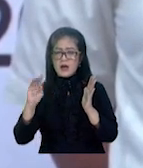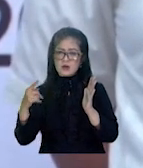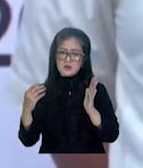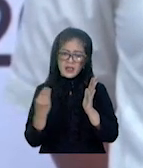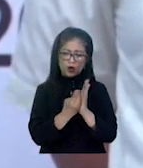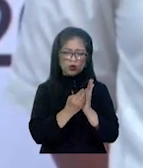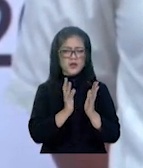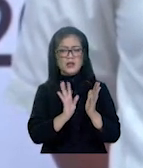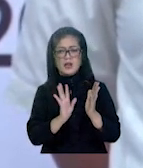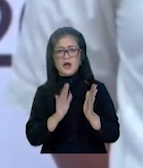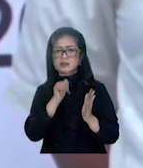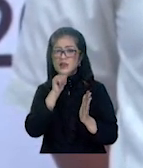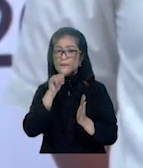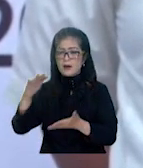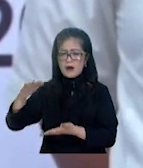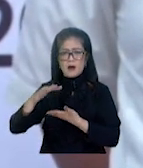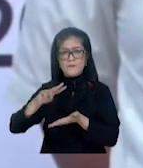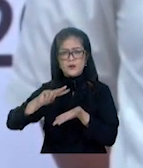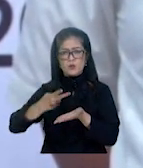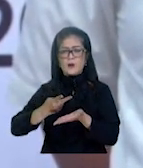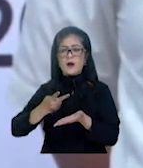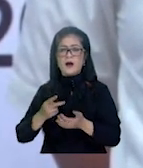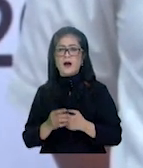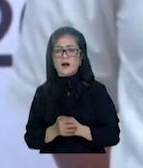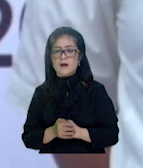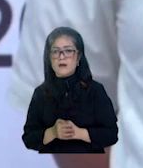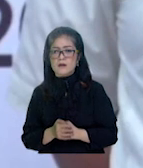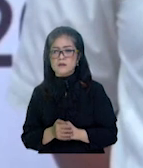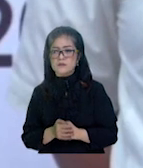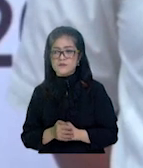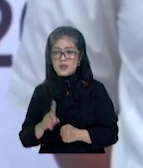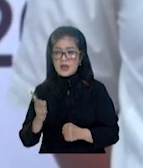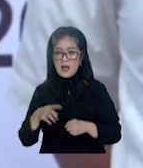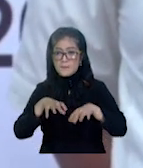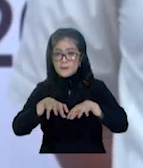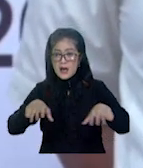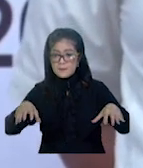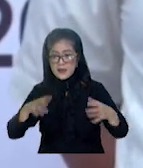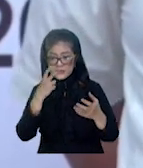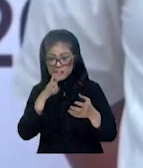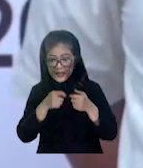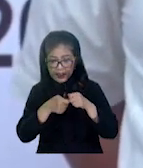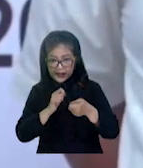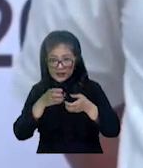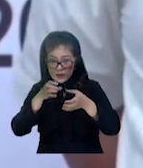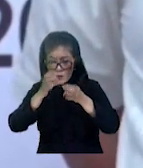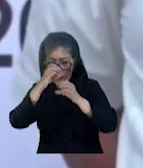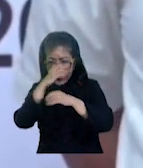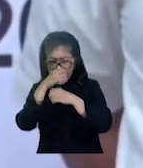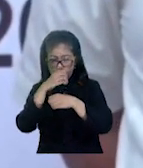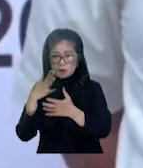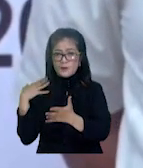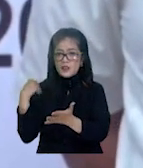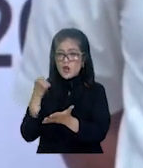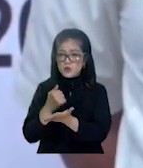ya, tanpa melalui proses kualifikasi pemasok dan pengujian bahan baku yang dilakukan, yang harusnya dilakukan oleh para